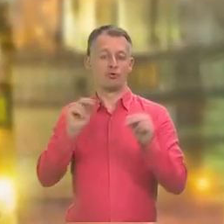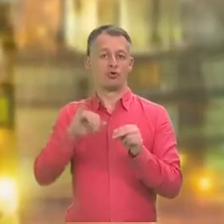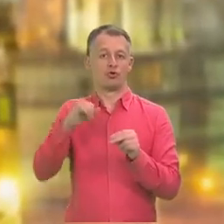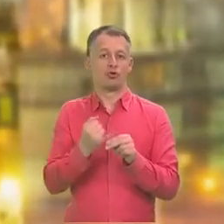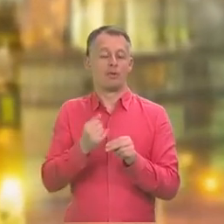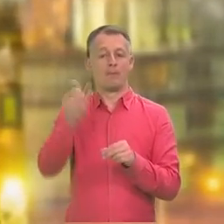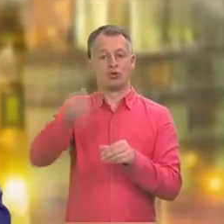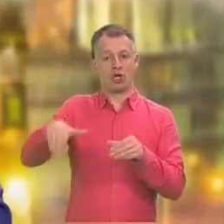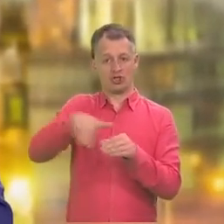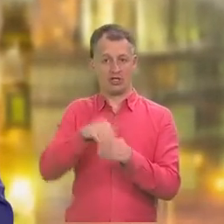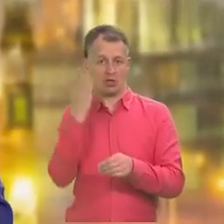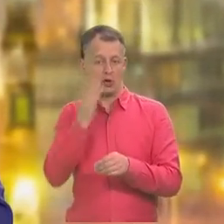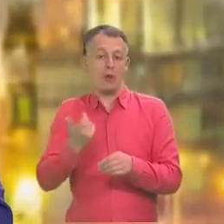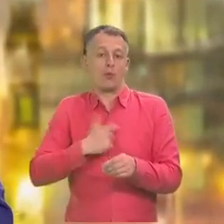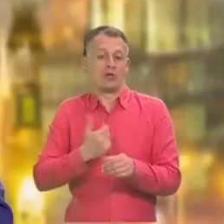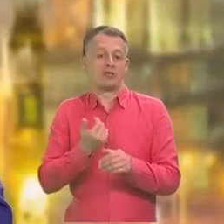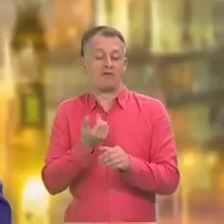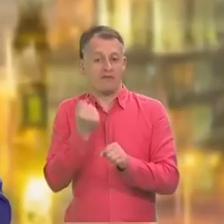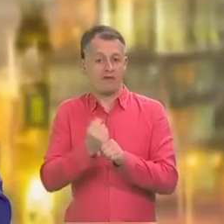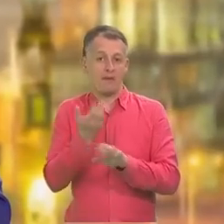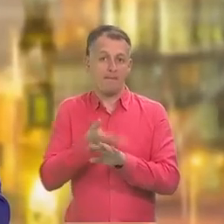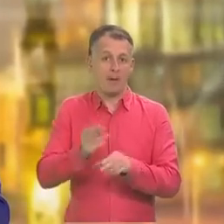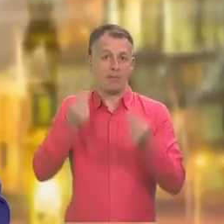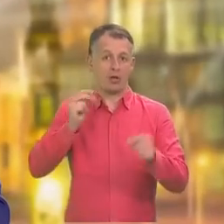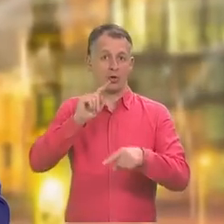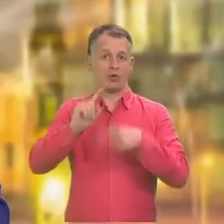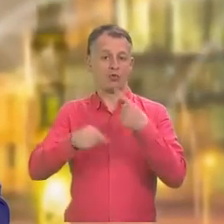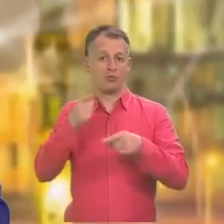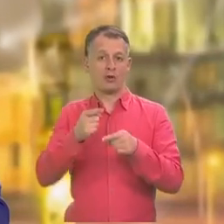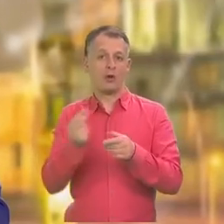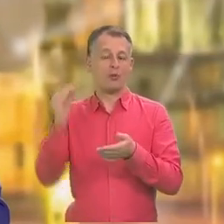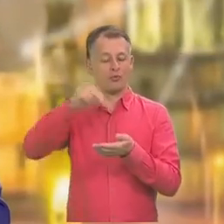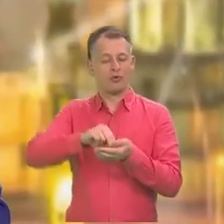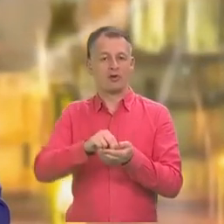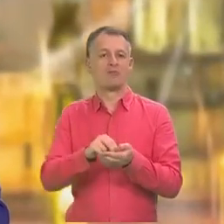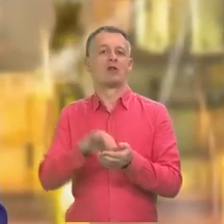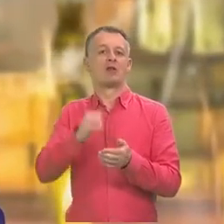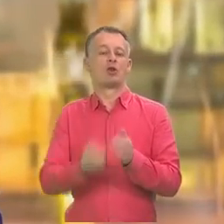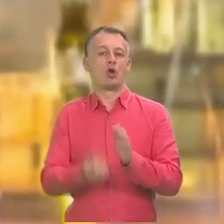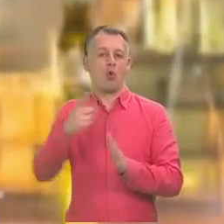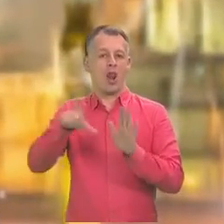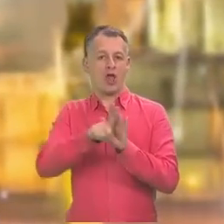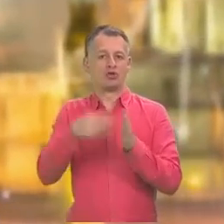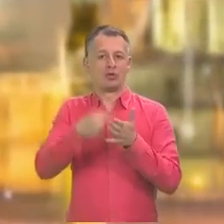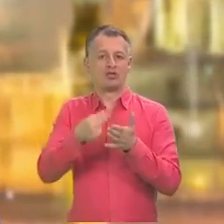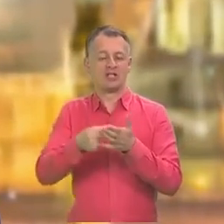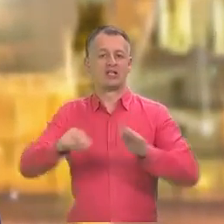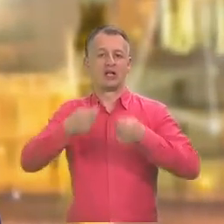din școli ar urma să se îmbunătățească încă și mai simțitor după promulgarea noii legi a salarizării unitare.